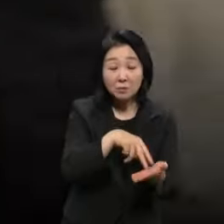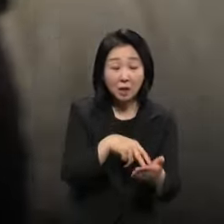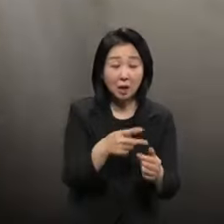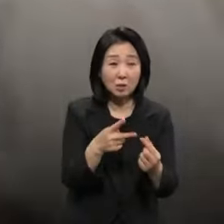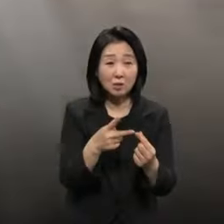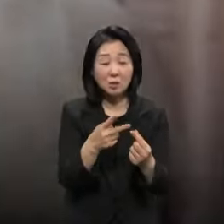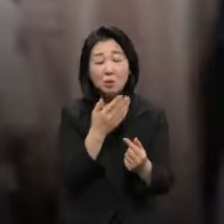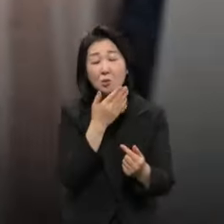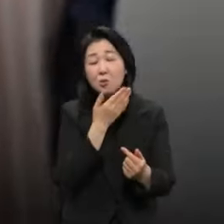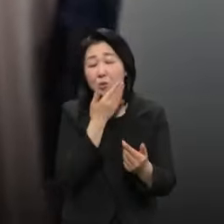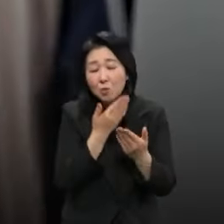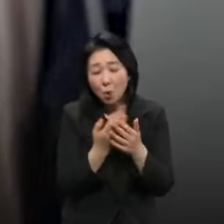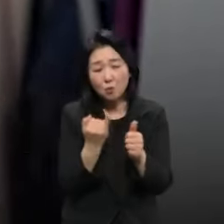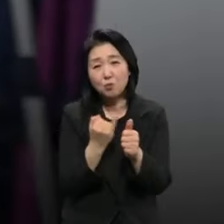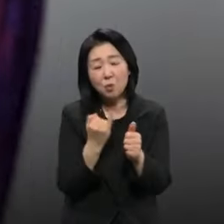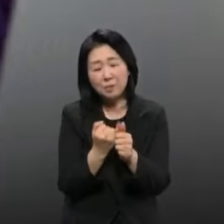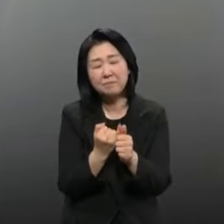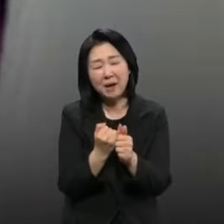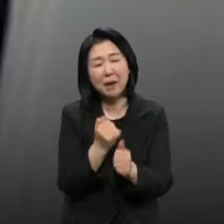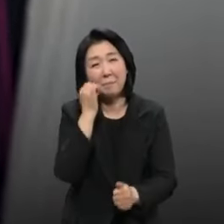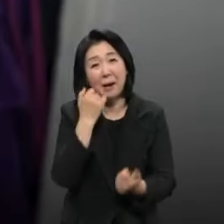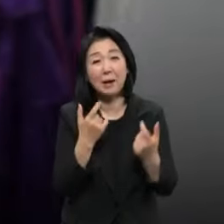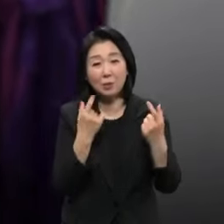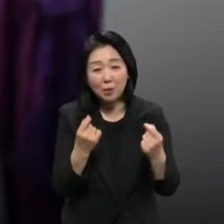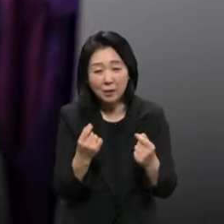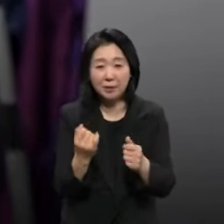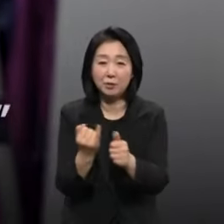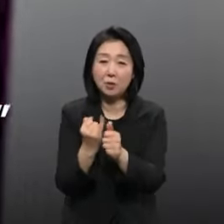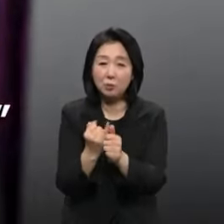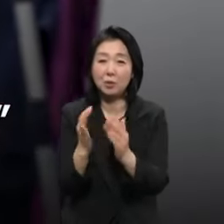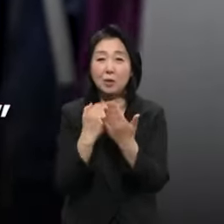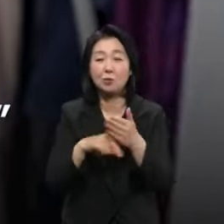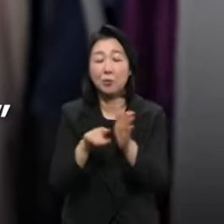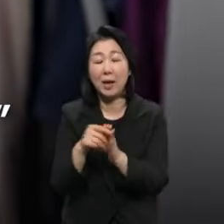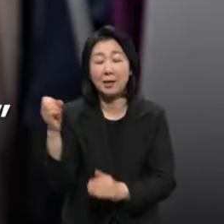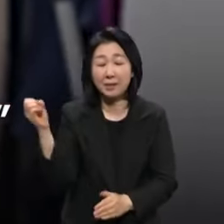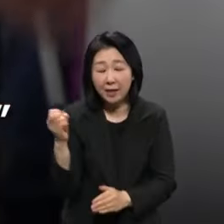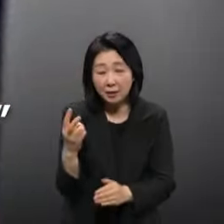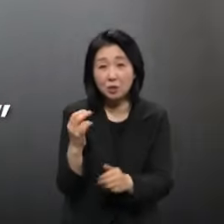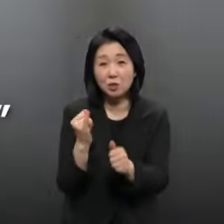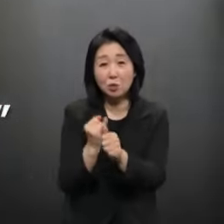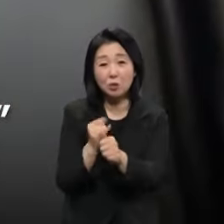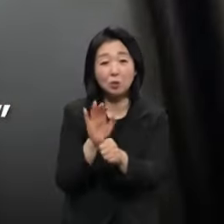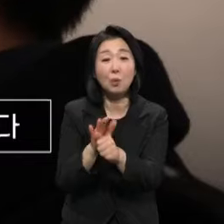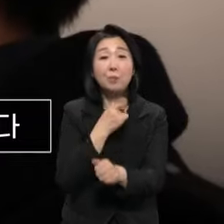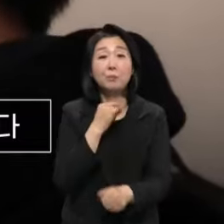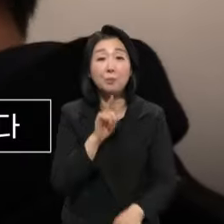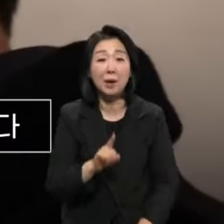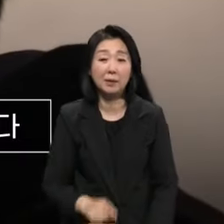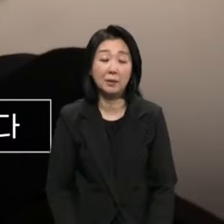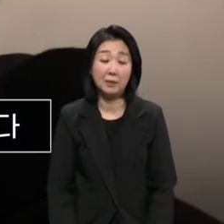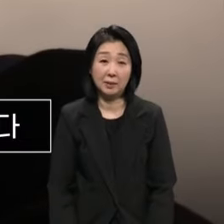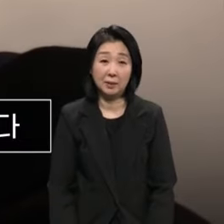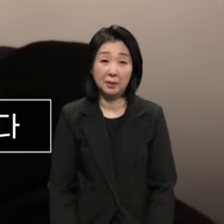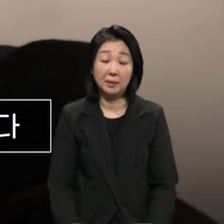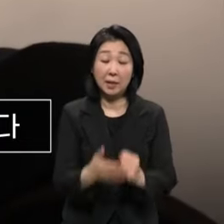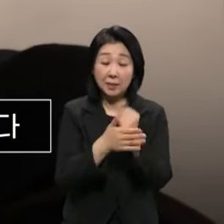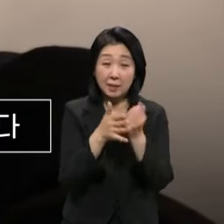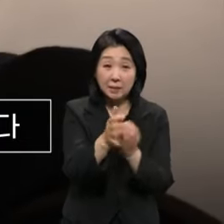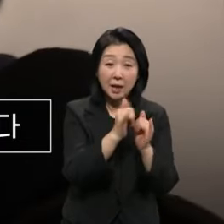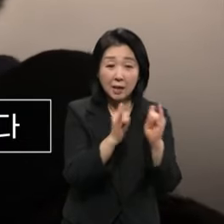없는 중요한 행사를 그르쳤다며 신랑 신부와 가족을 위해 앵콜 웨딩을 도와주고 싶다고 했습니다. 사진 작가는